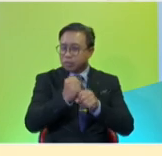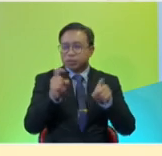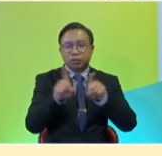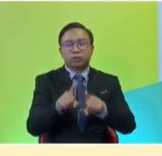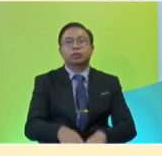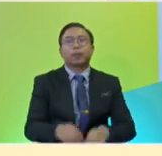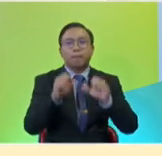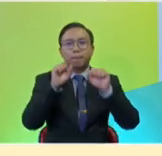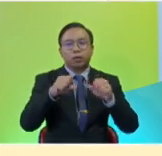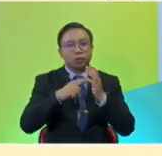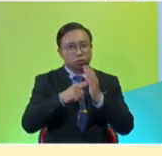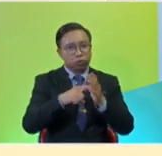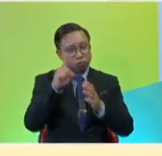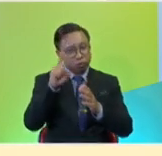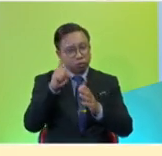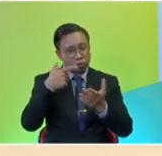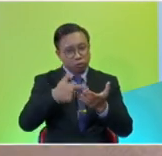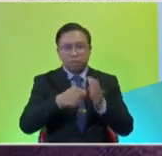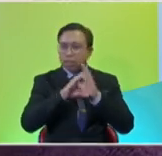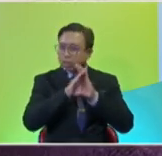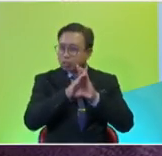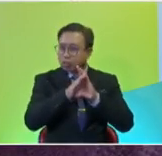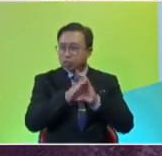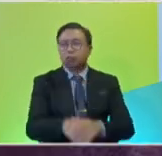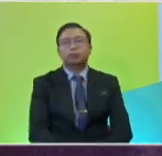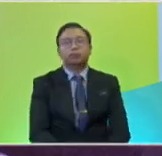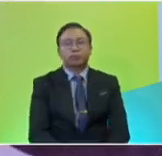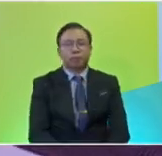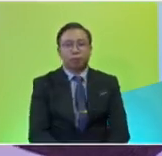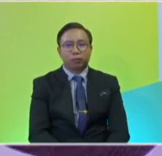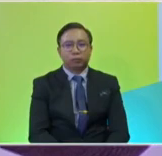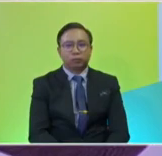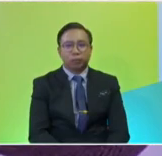Tunjuk Satu lagi contoh satu lagi contoh